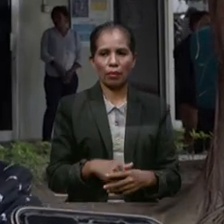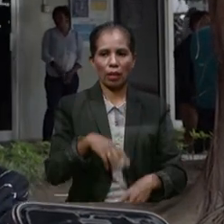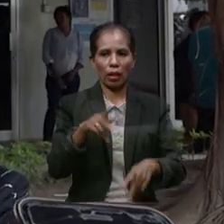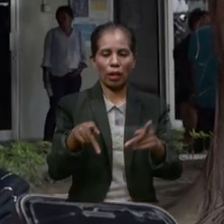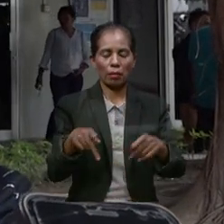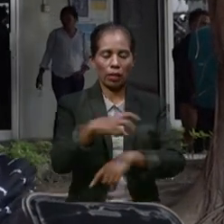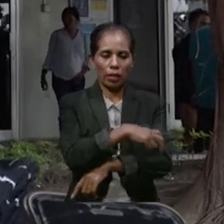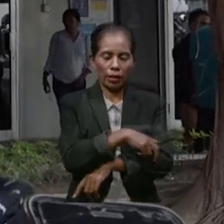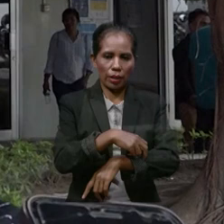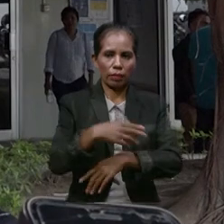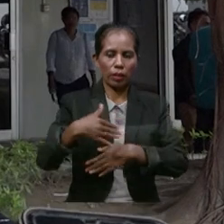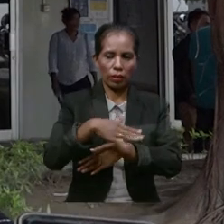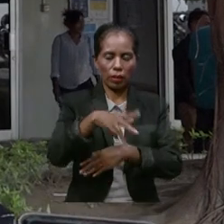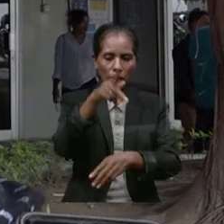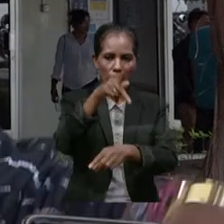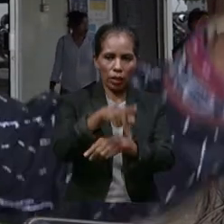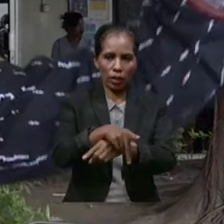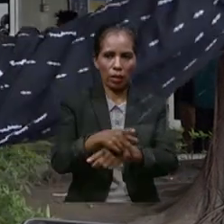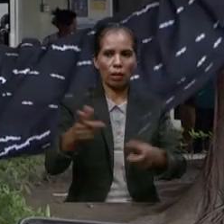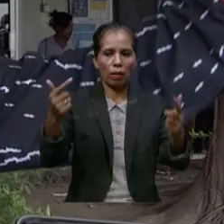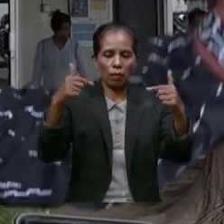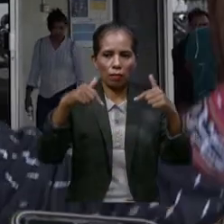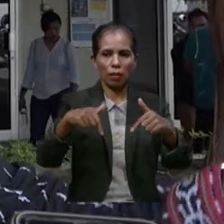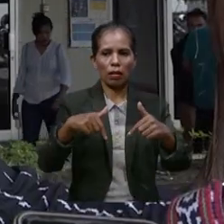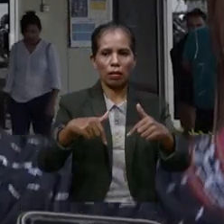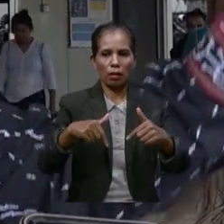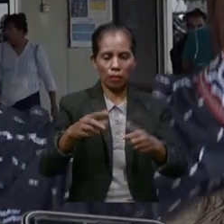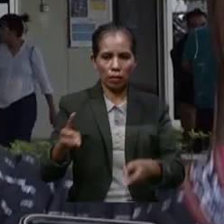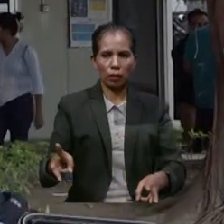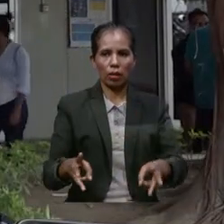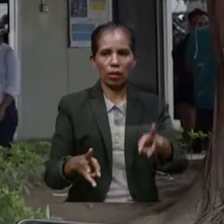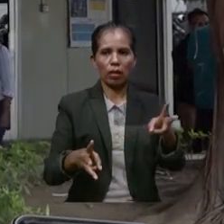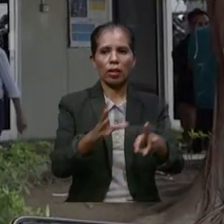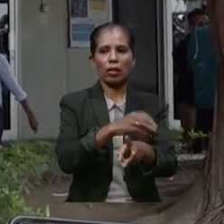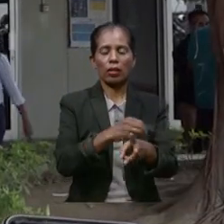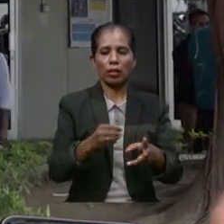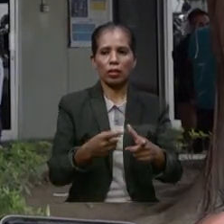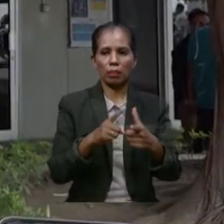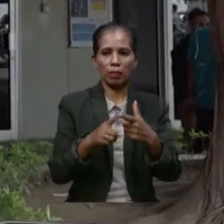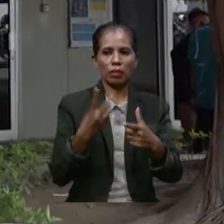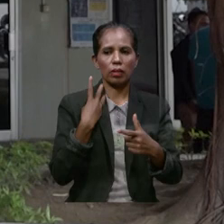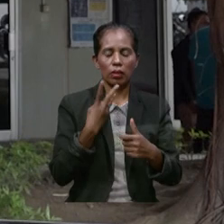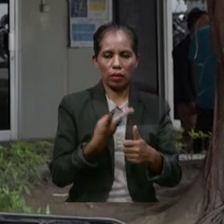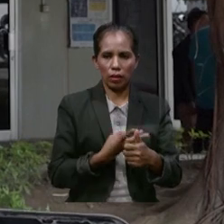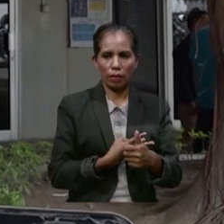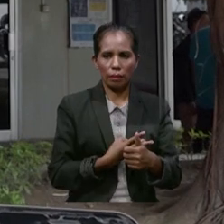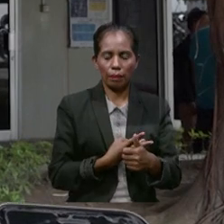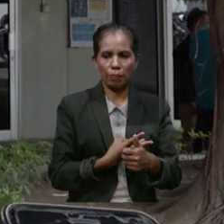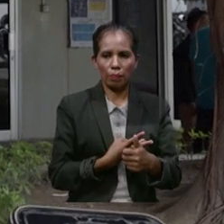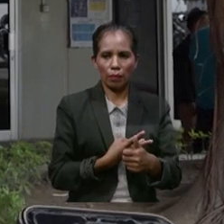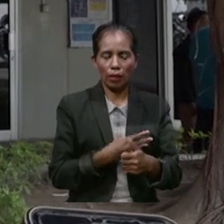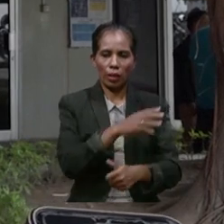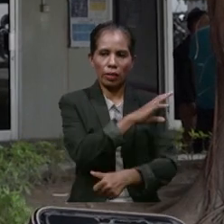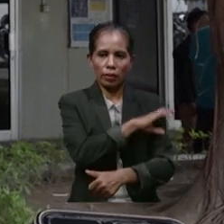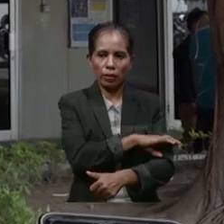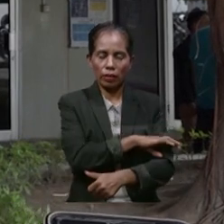illegal fishing ne kuanu kalam bo truma ga mai iha to dalang klara ne ba tasi klara ne ba itania siguransi